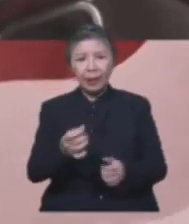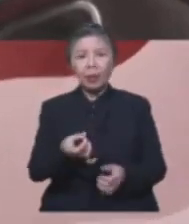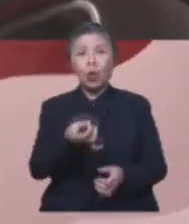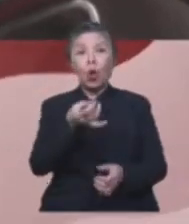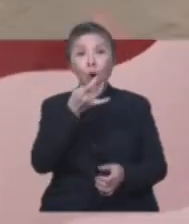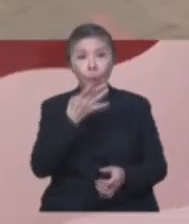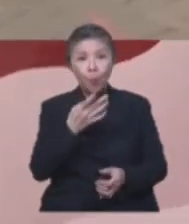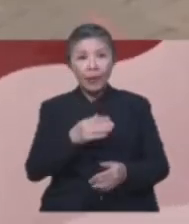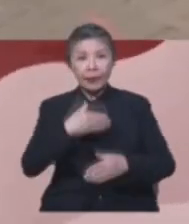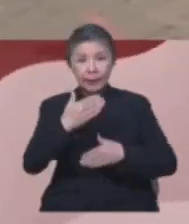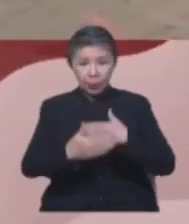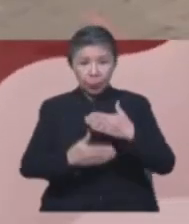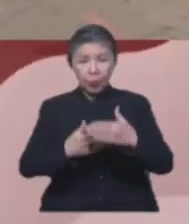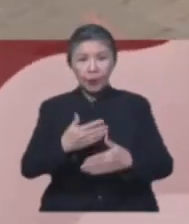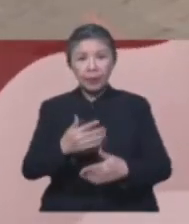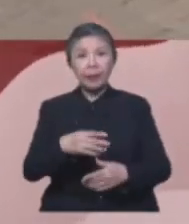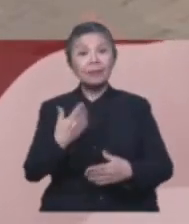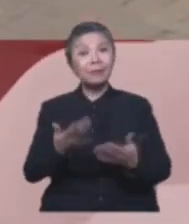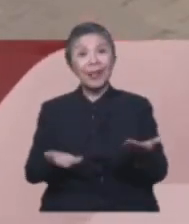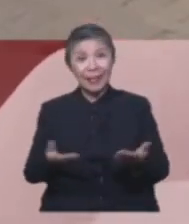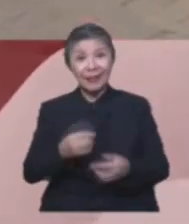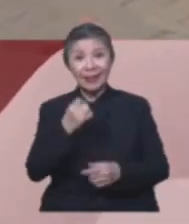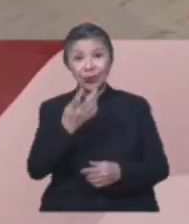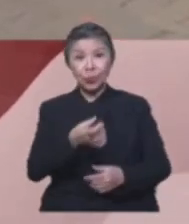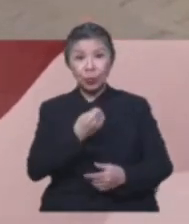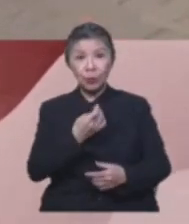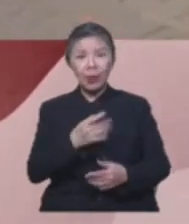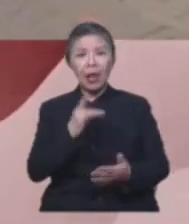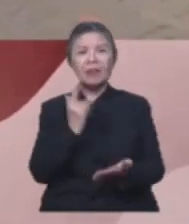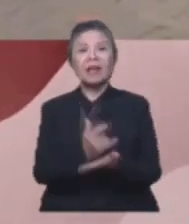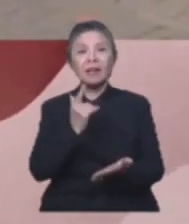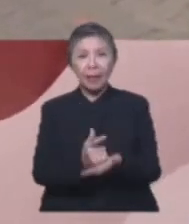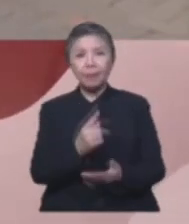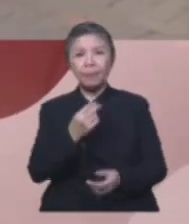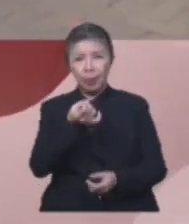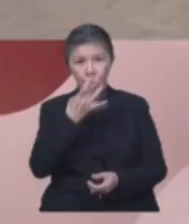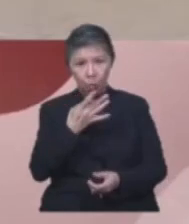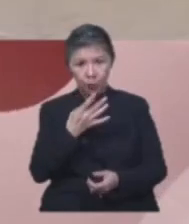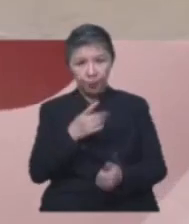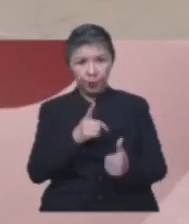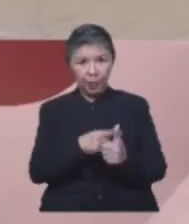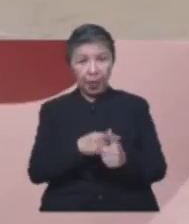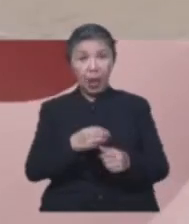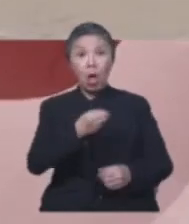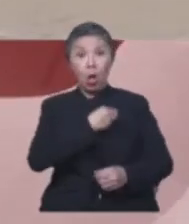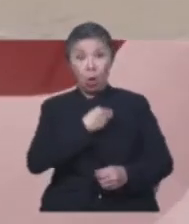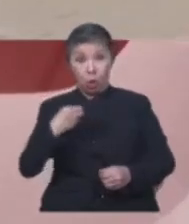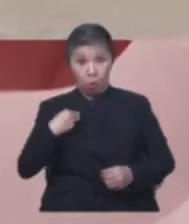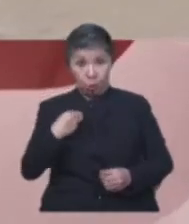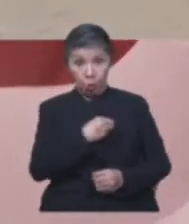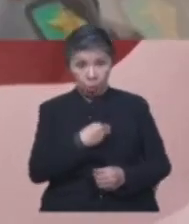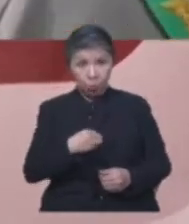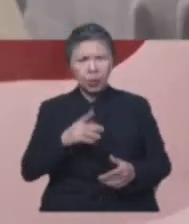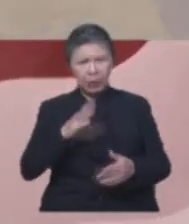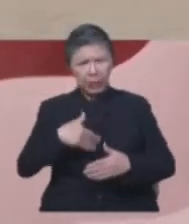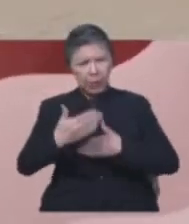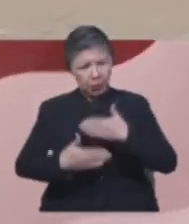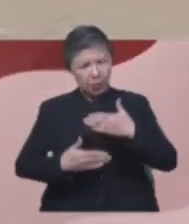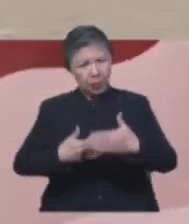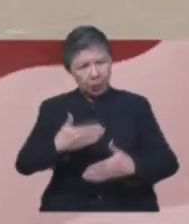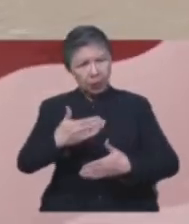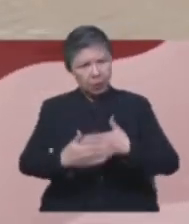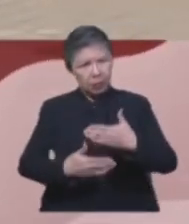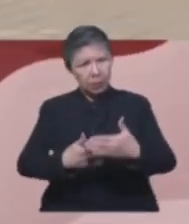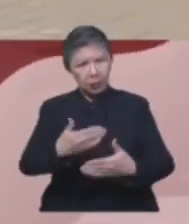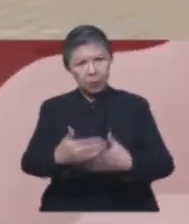obat-obatan rutin mereka yang biasa diminum itu harus tetap diminum. Dan kontrol dapat dilakukan juga dengan